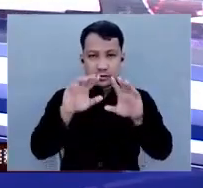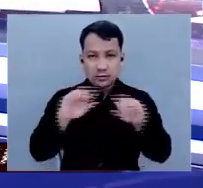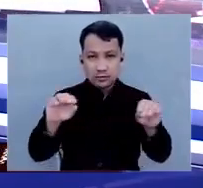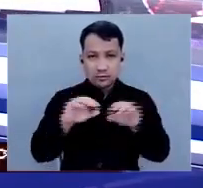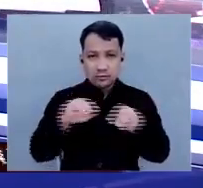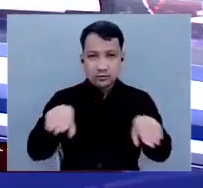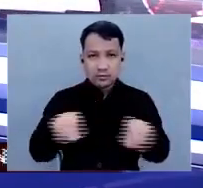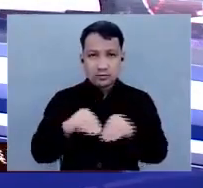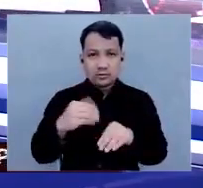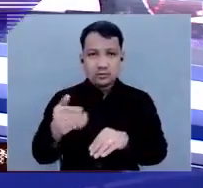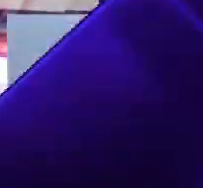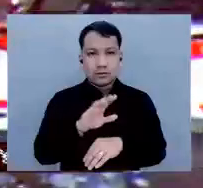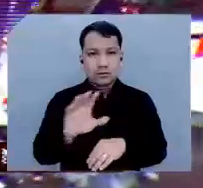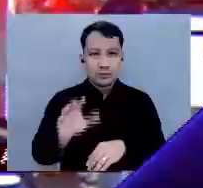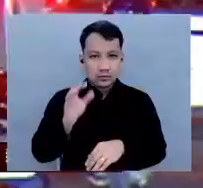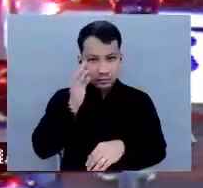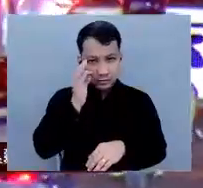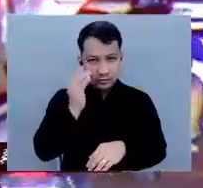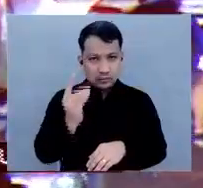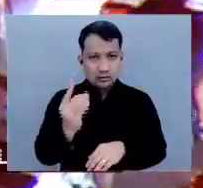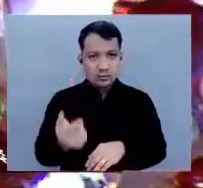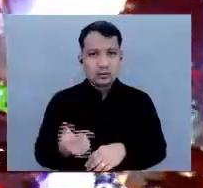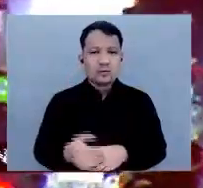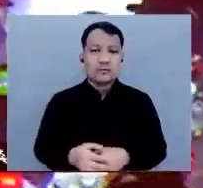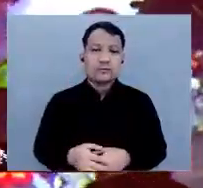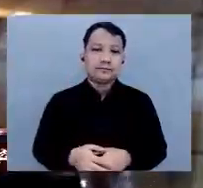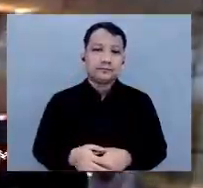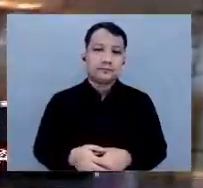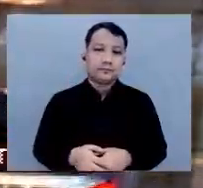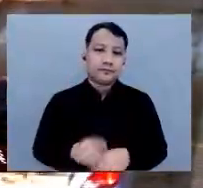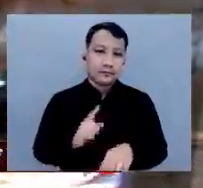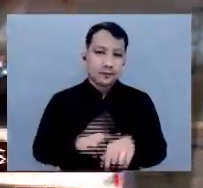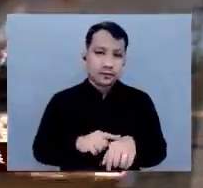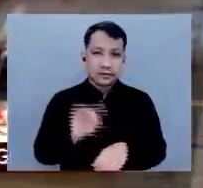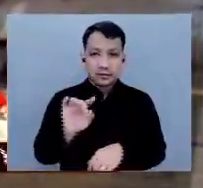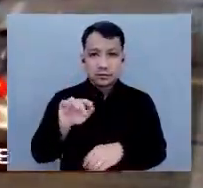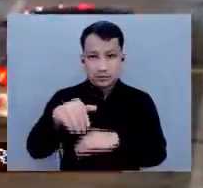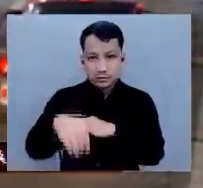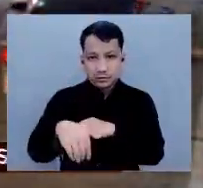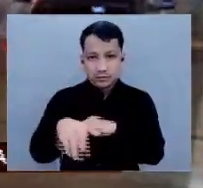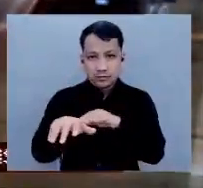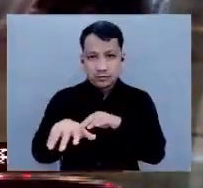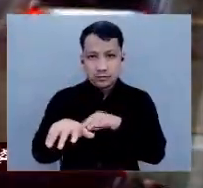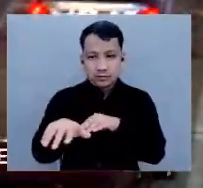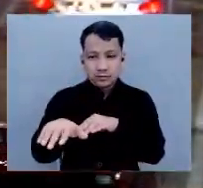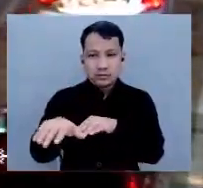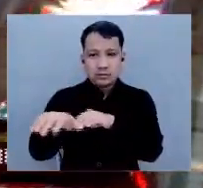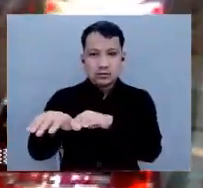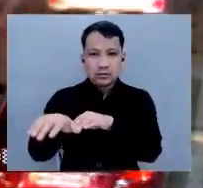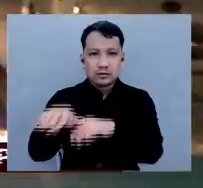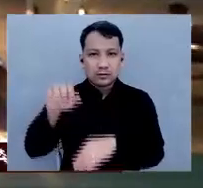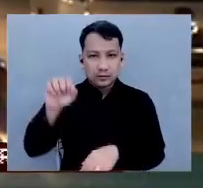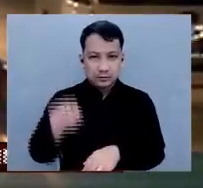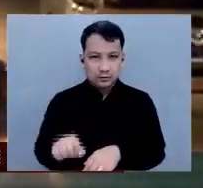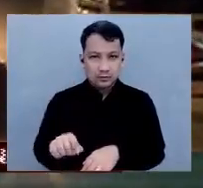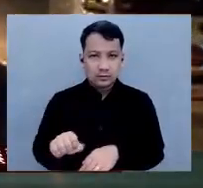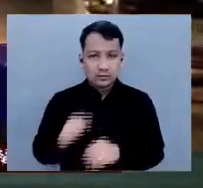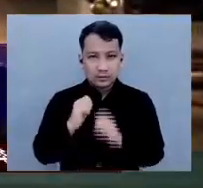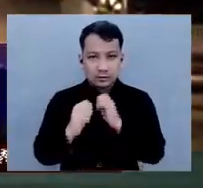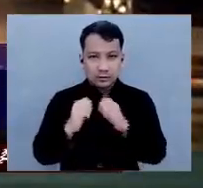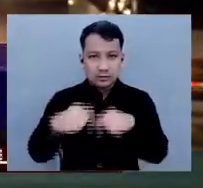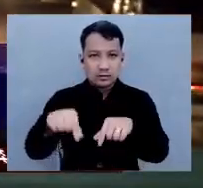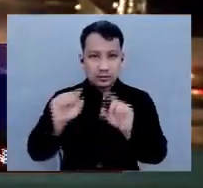yan si Faith Del Mundo. Pasado alas 8 ng gabi, mabagal ang usad ng trapiko sa southbound lane ng EDSA Guadalupe